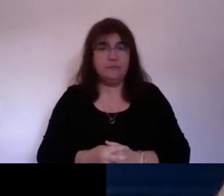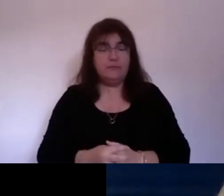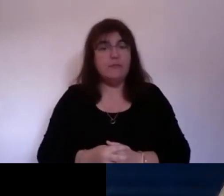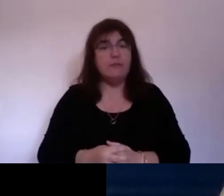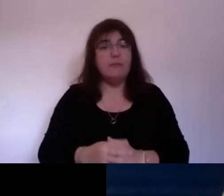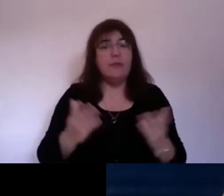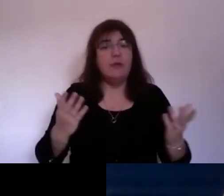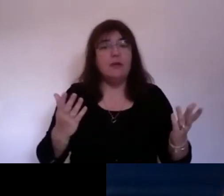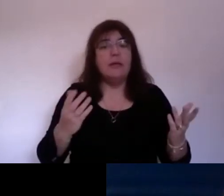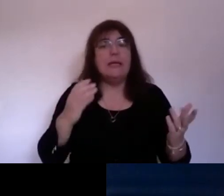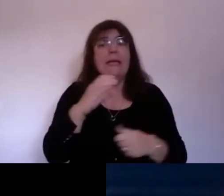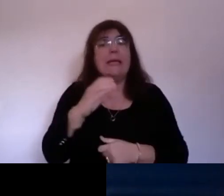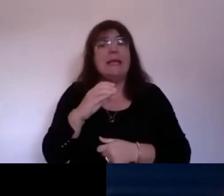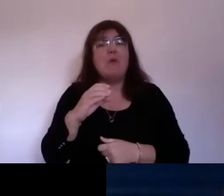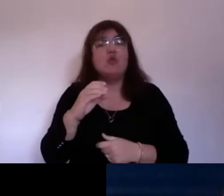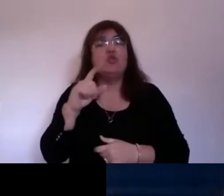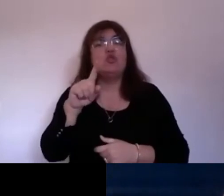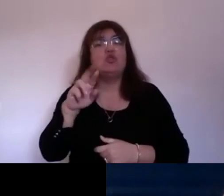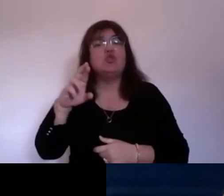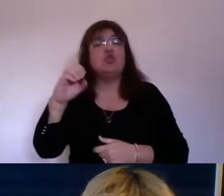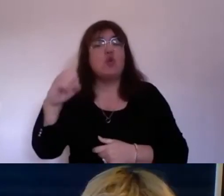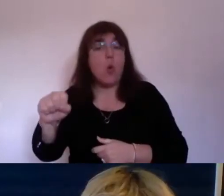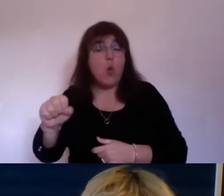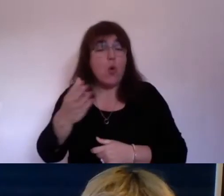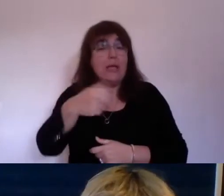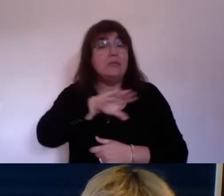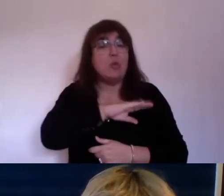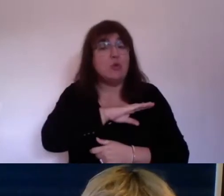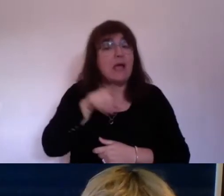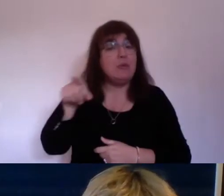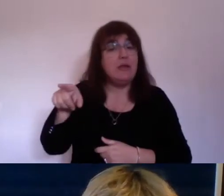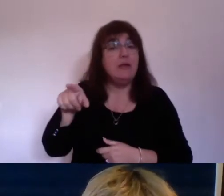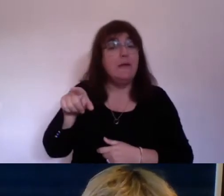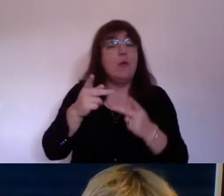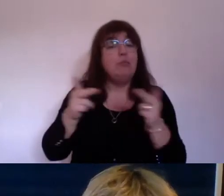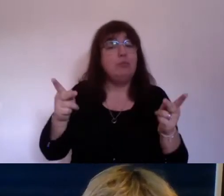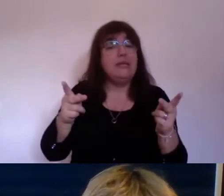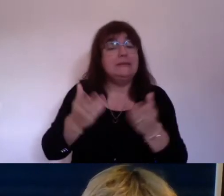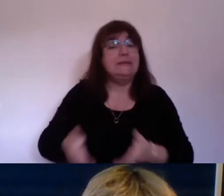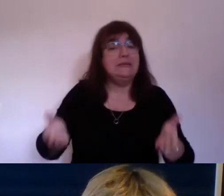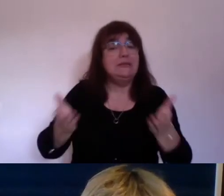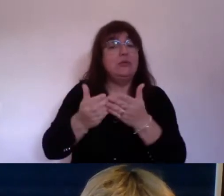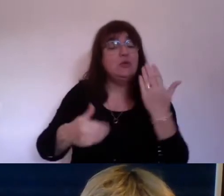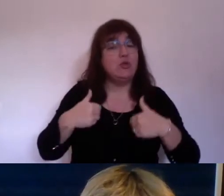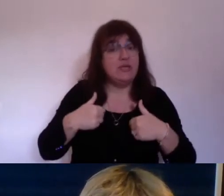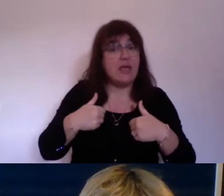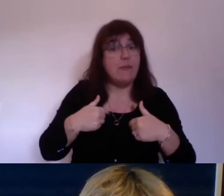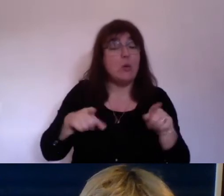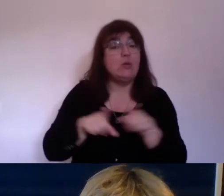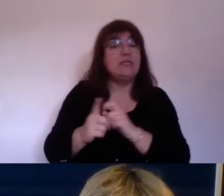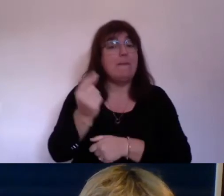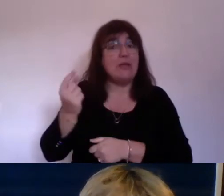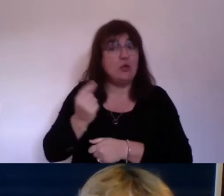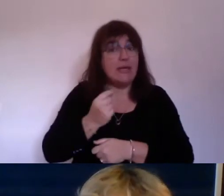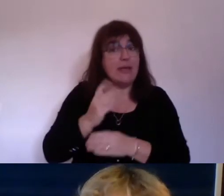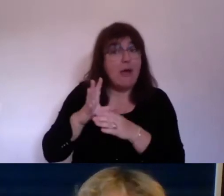Gros, qui est chargée de développement des publics en situation de handicap et des partenariats hors les murs avec les publics jeunes au